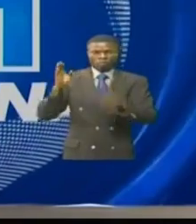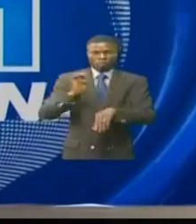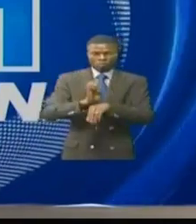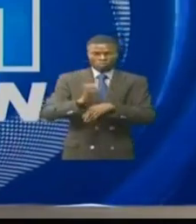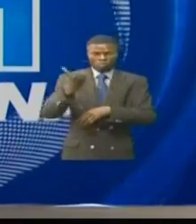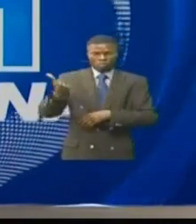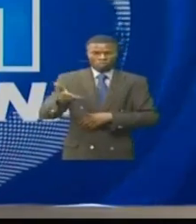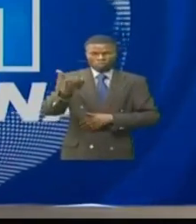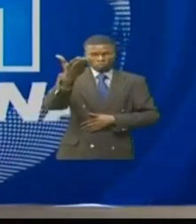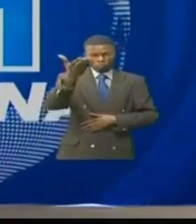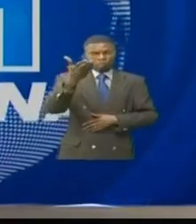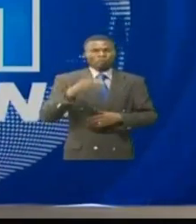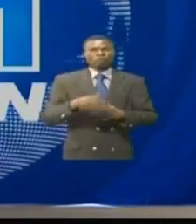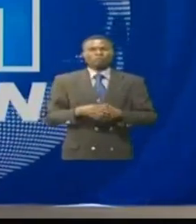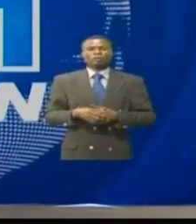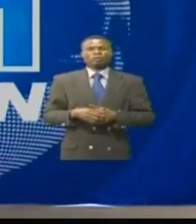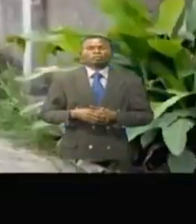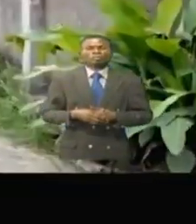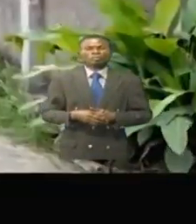Alain Bikaï pour le reportage.